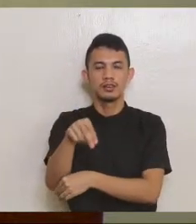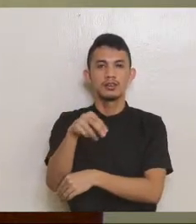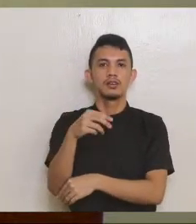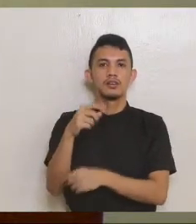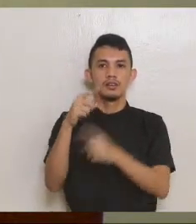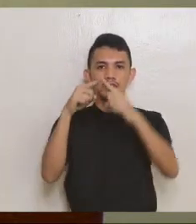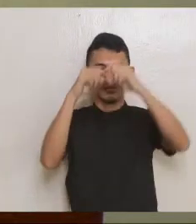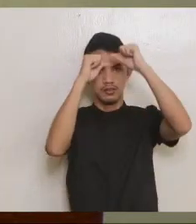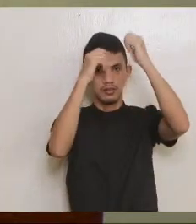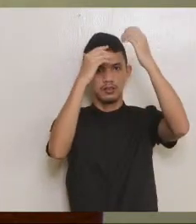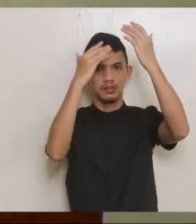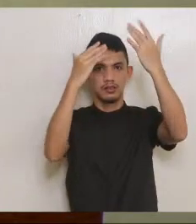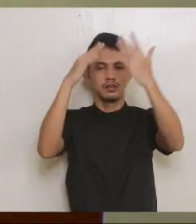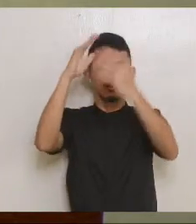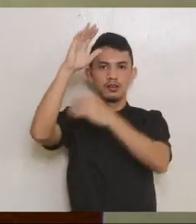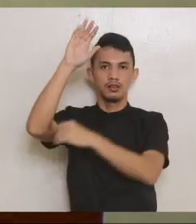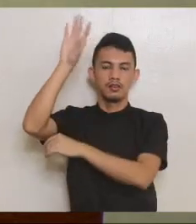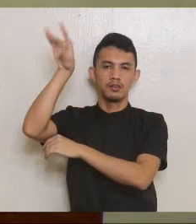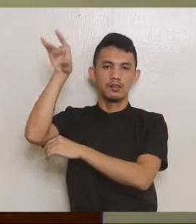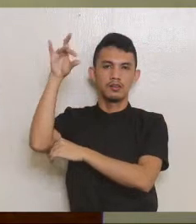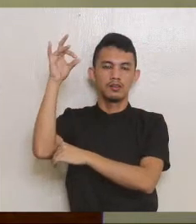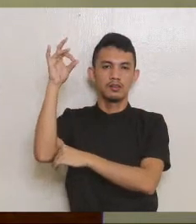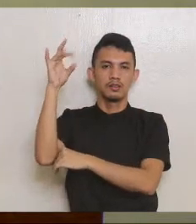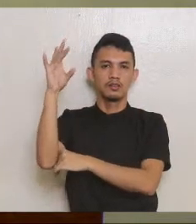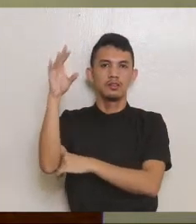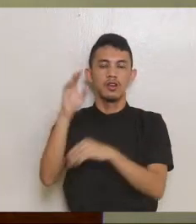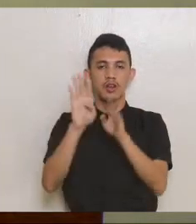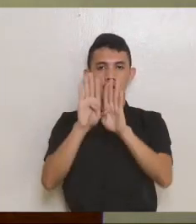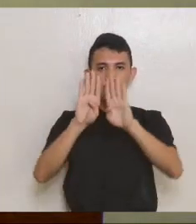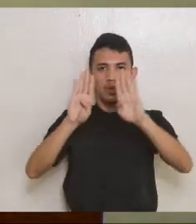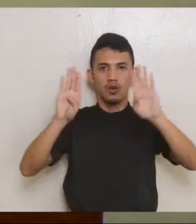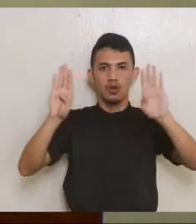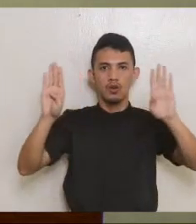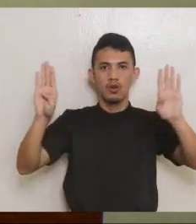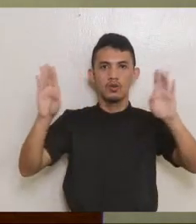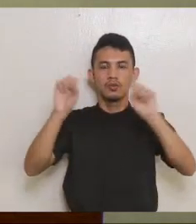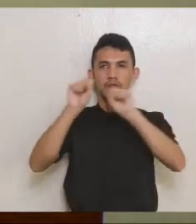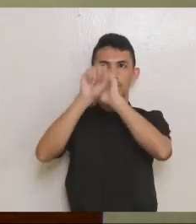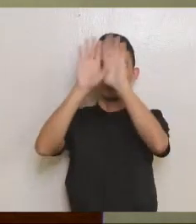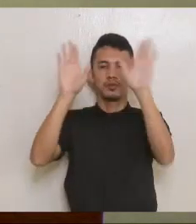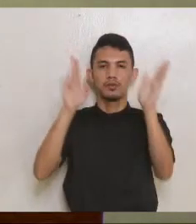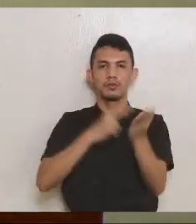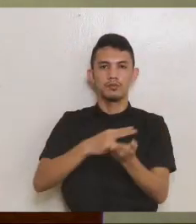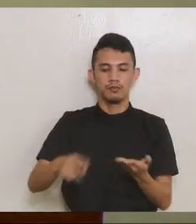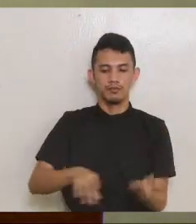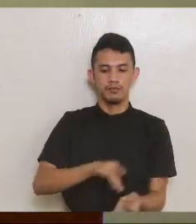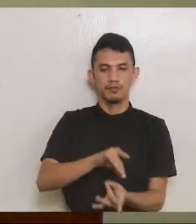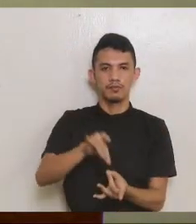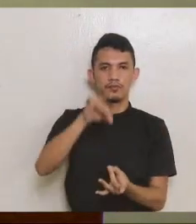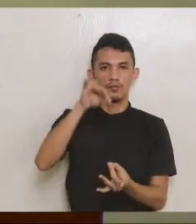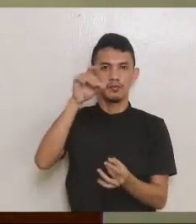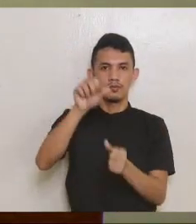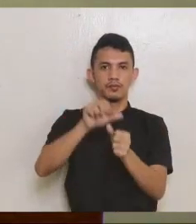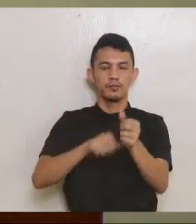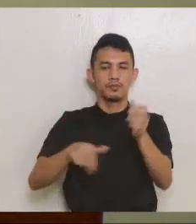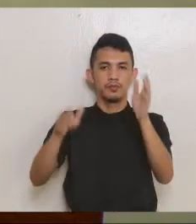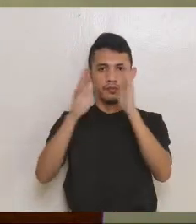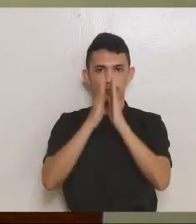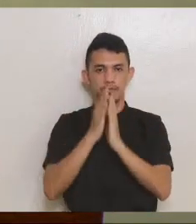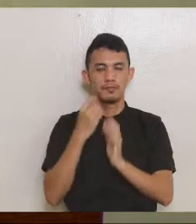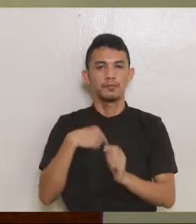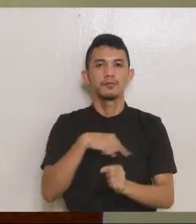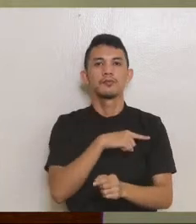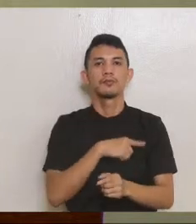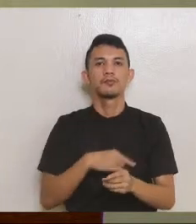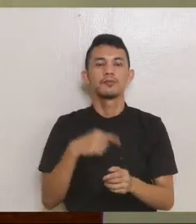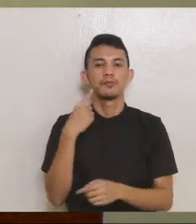grasya nga mamahimong abli sa lamdag sa balaang Espiritu sa matag pag-ampo. Mahingon kita, umari